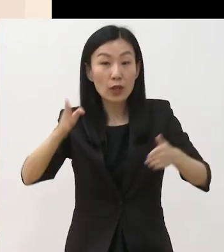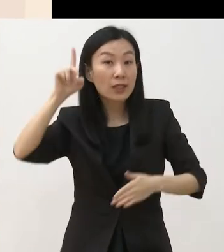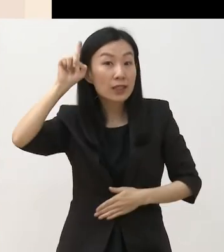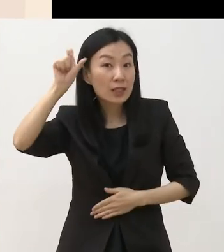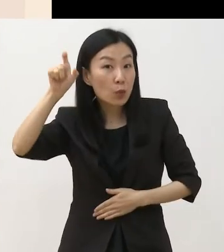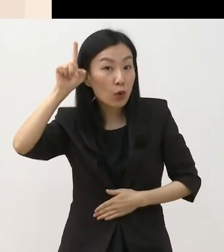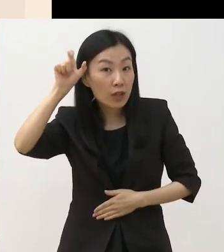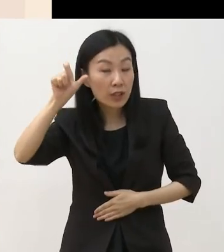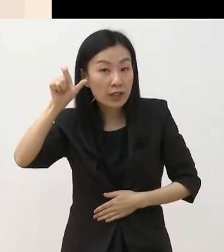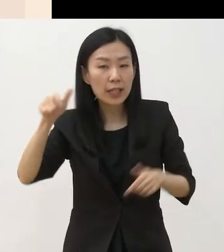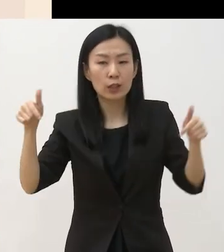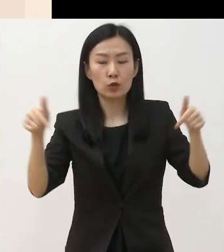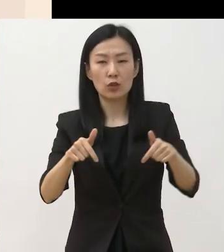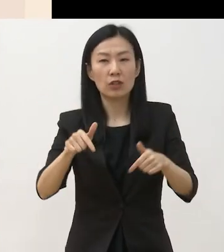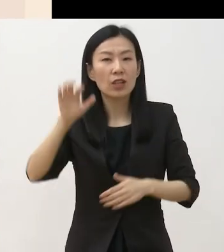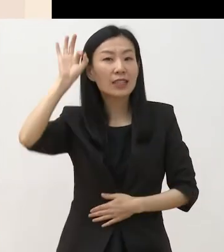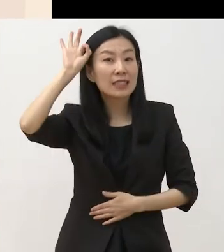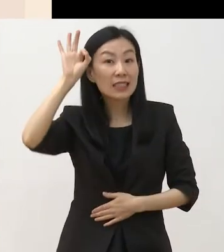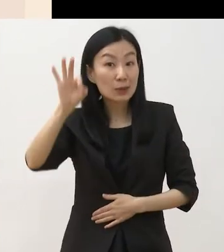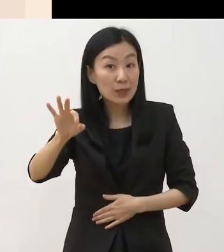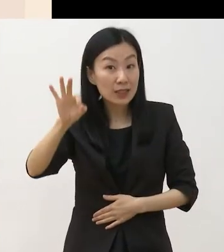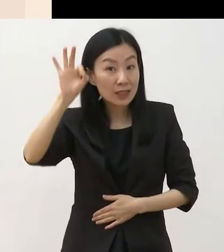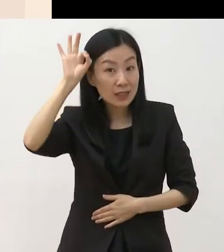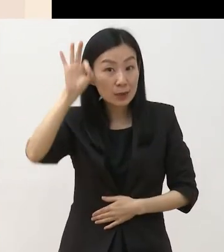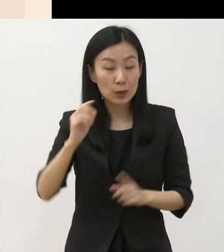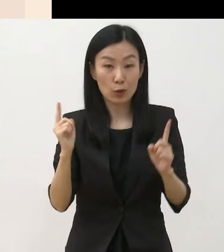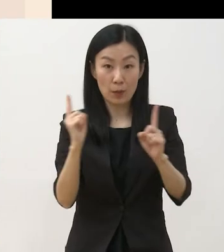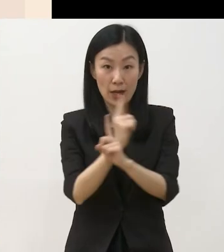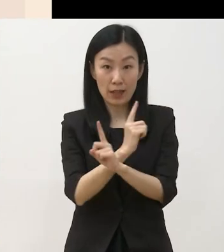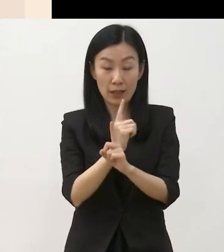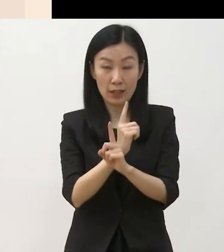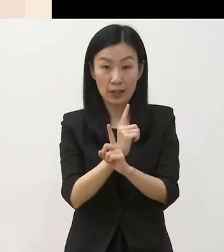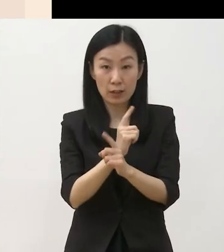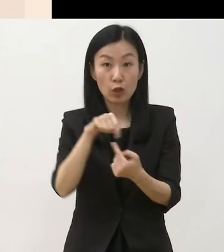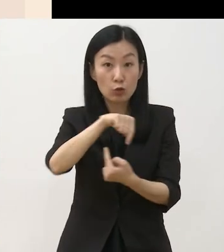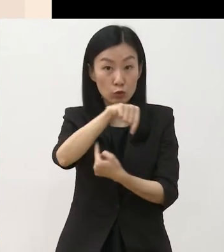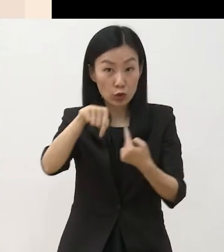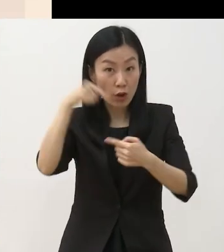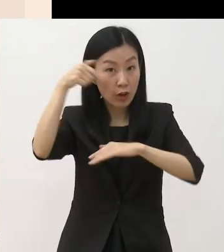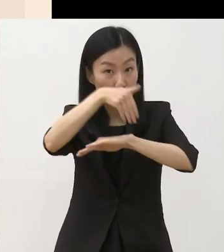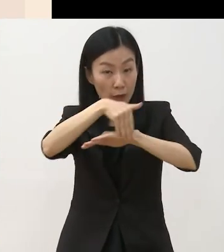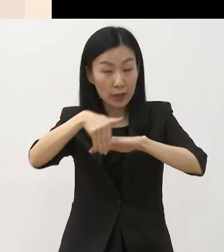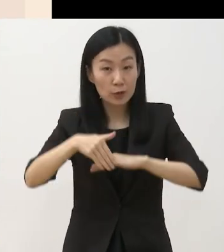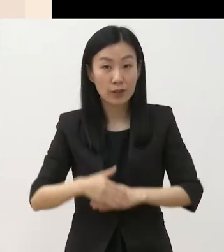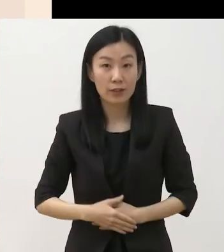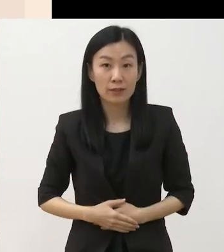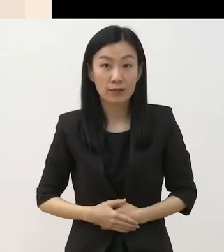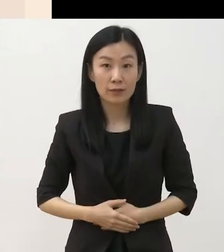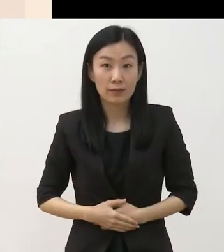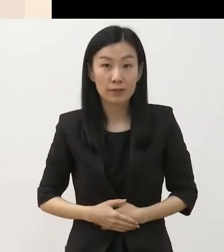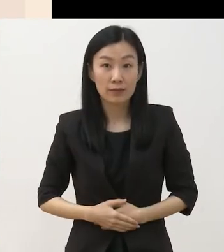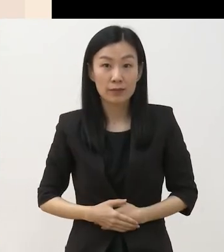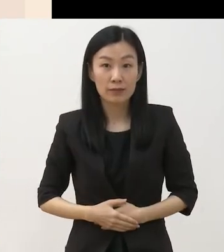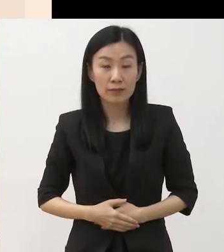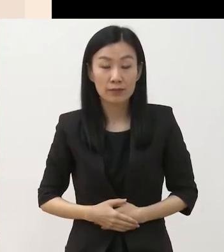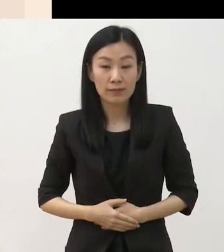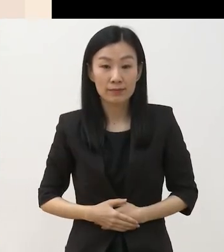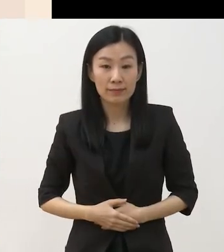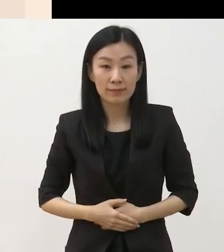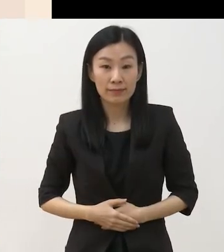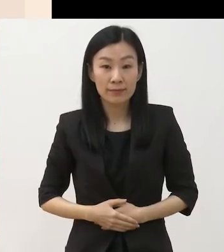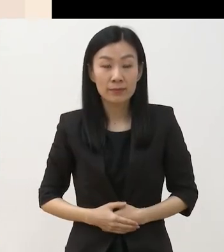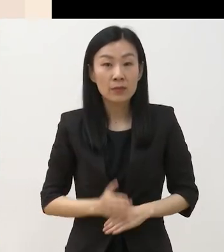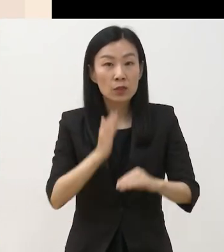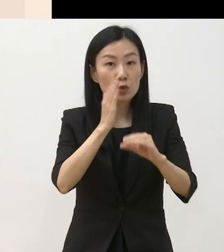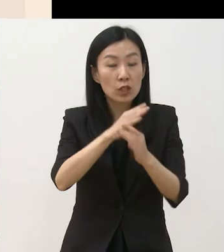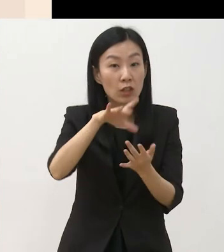15일이었으나 지금은 10일로 이제 내년도부터는 10일로 변경되어져서 운영되어질 예정이고요. 그다음에 중도 선발된